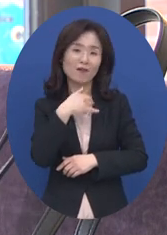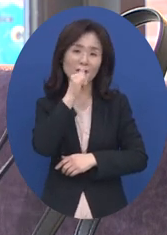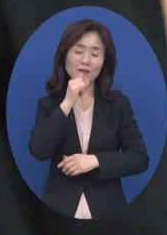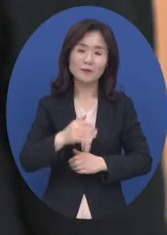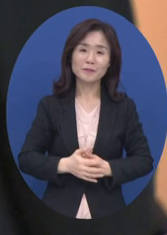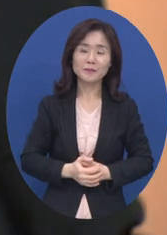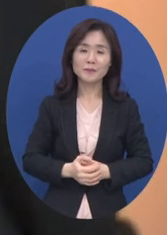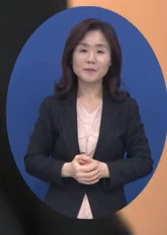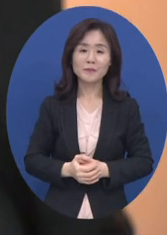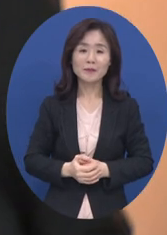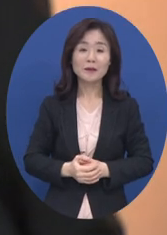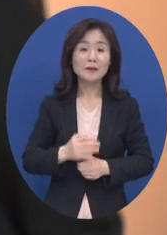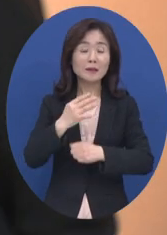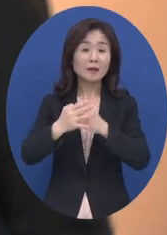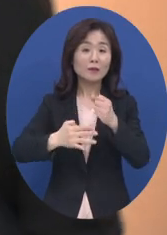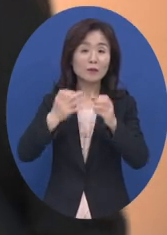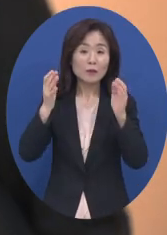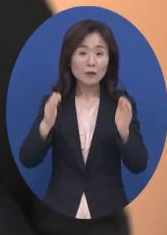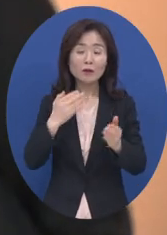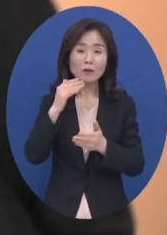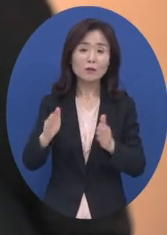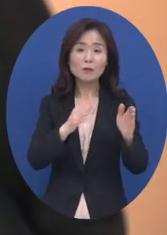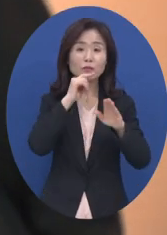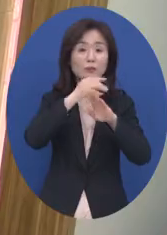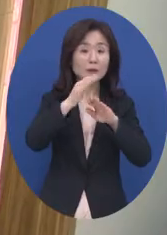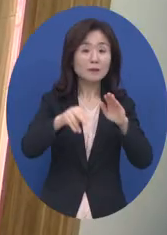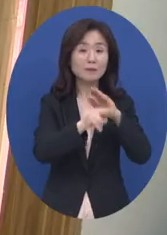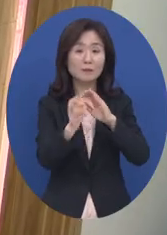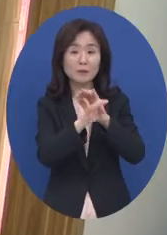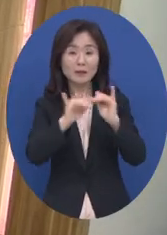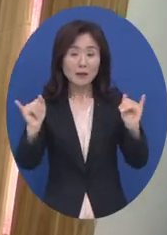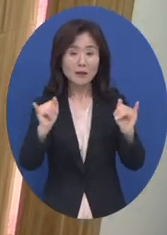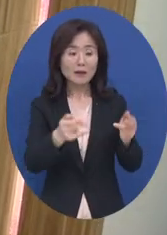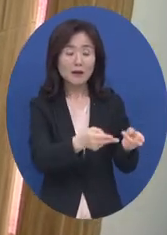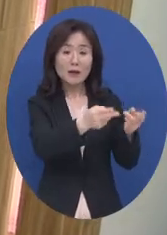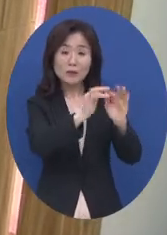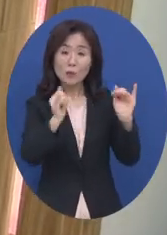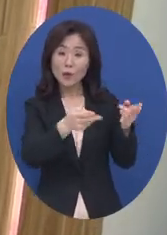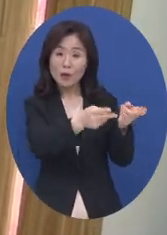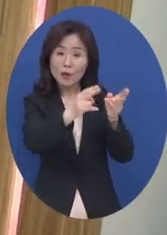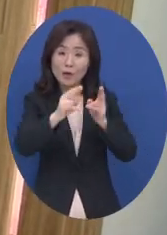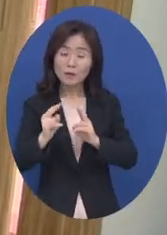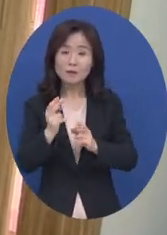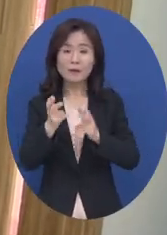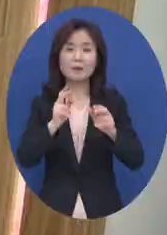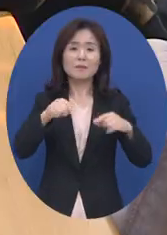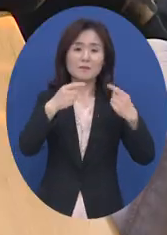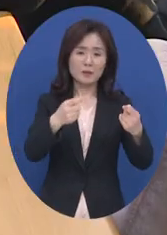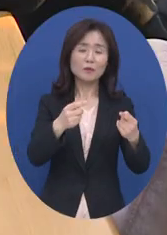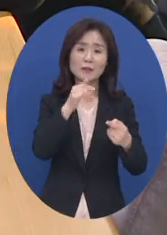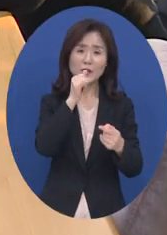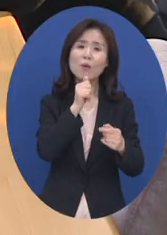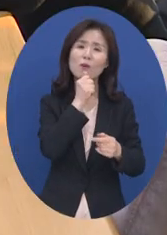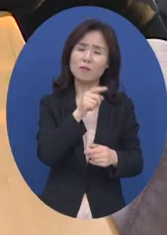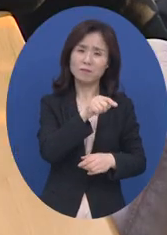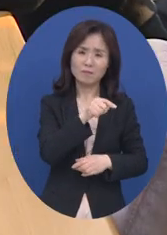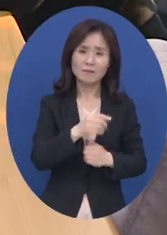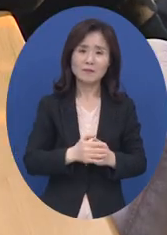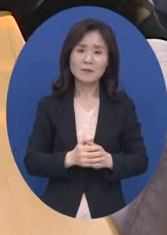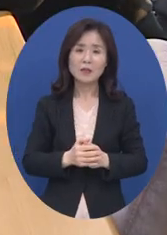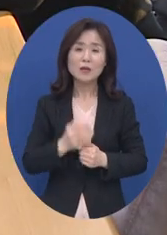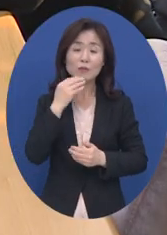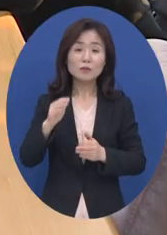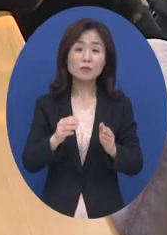거 다 년째 경기도 북한이탈주민 가족 결연 사업에 참여한 공개 없이 북한이탈주민